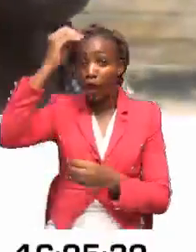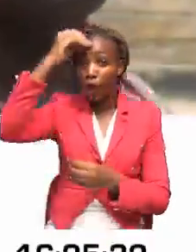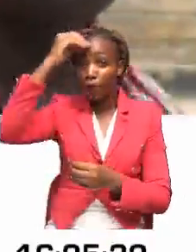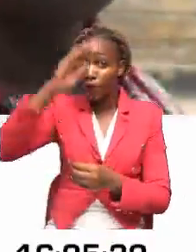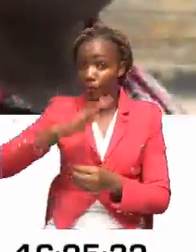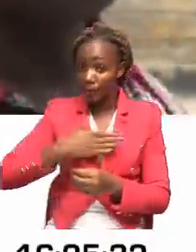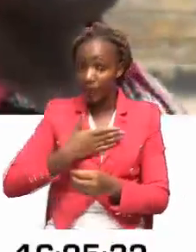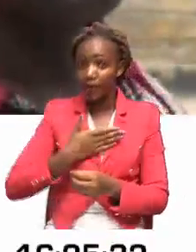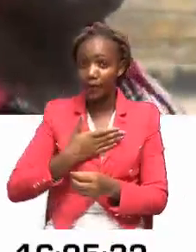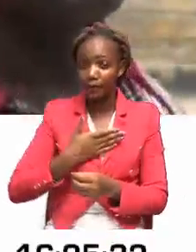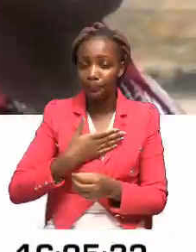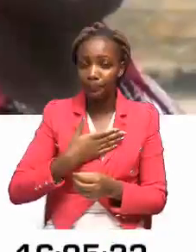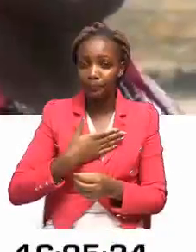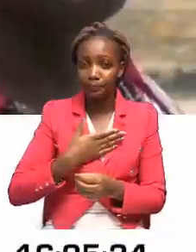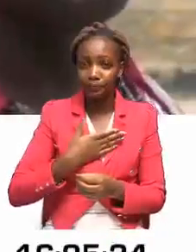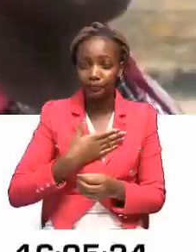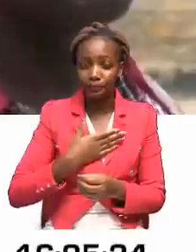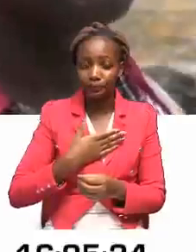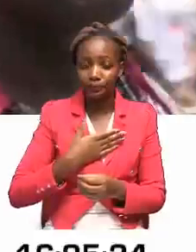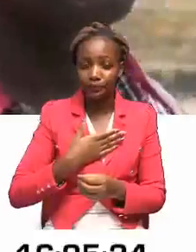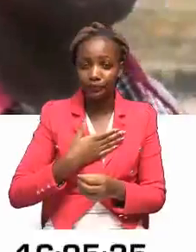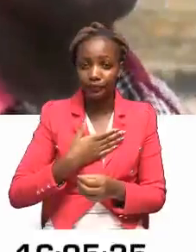hivi,